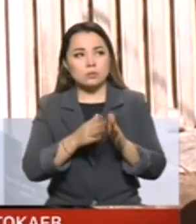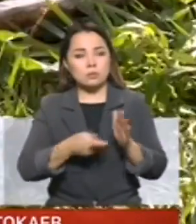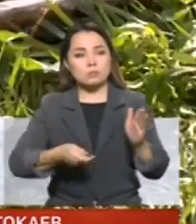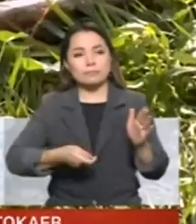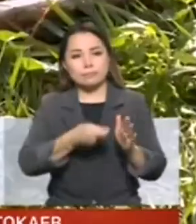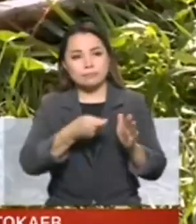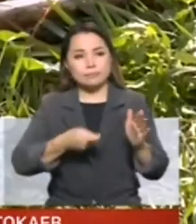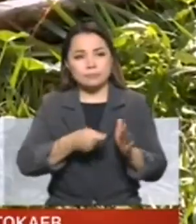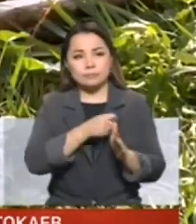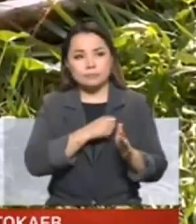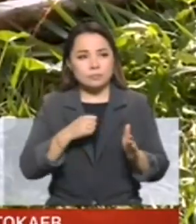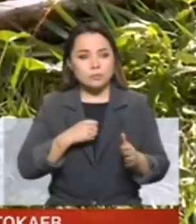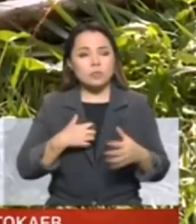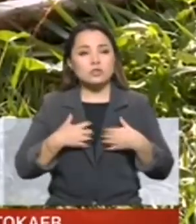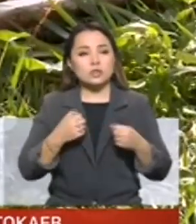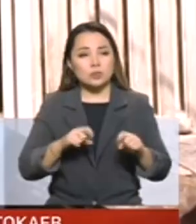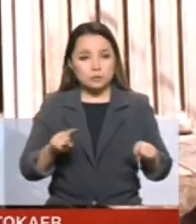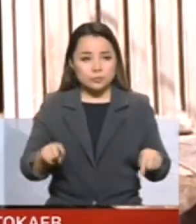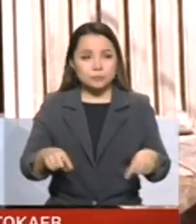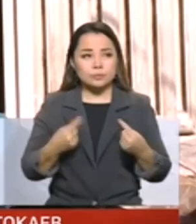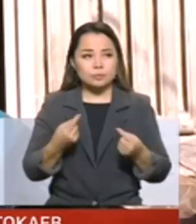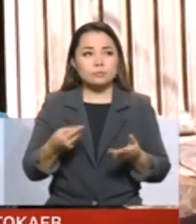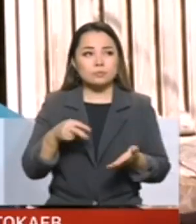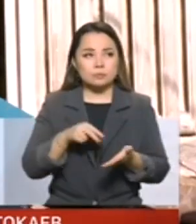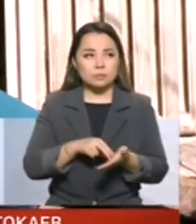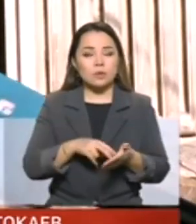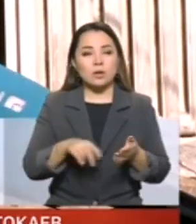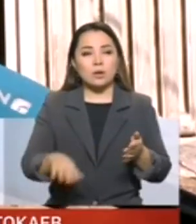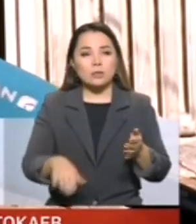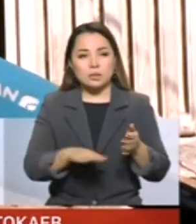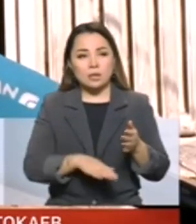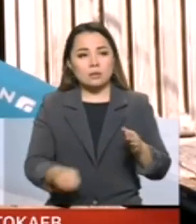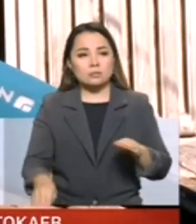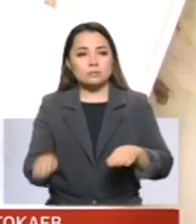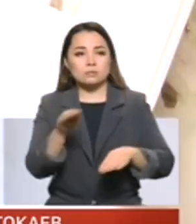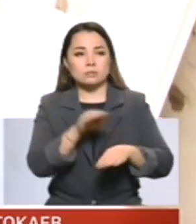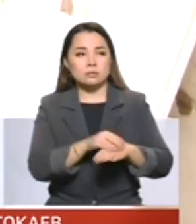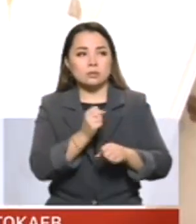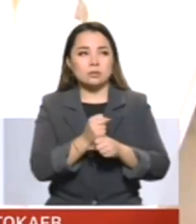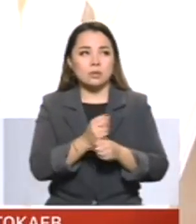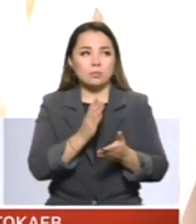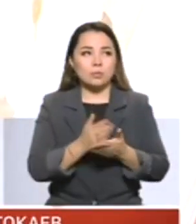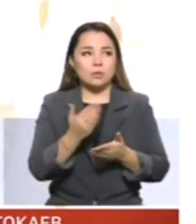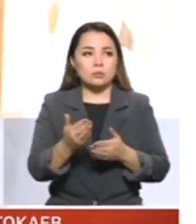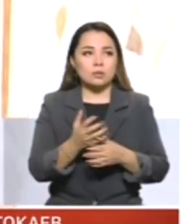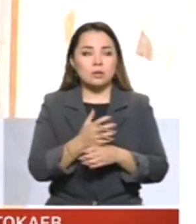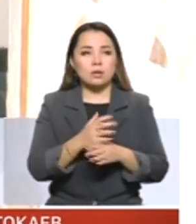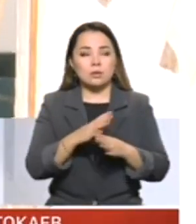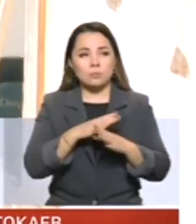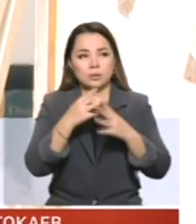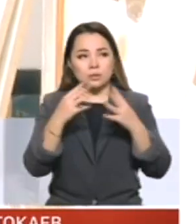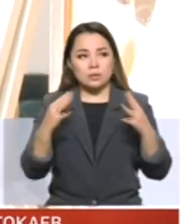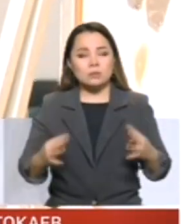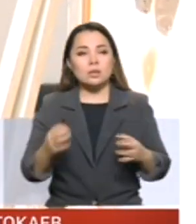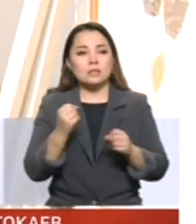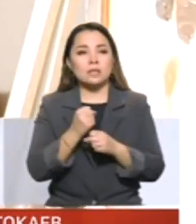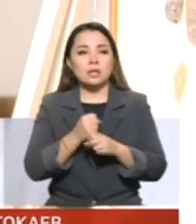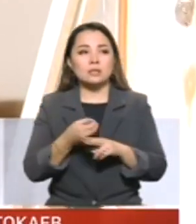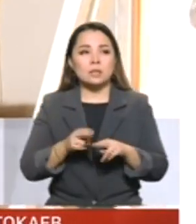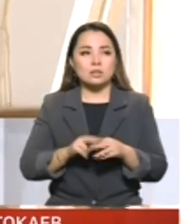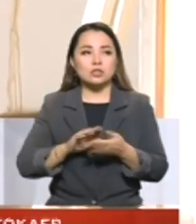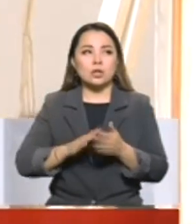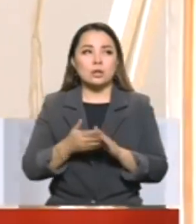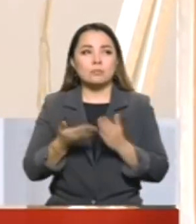тура келді. Кішкене жазылғаннан кейін уже аяғынан терісін алып қолға салды. Қаңқасы ағаш пен қамыстан көтерілген үйдің